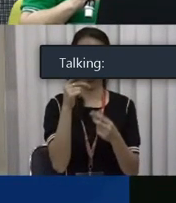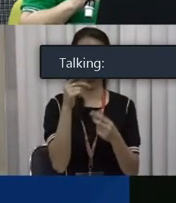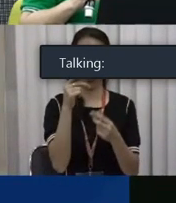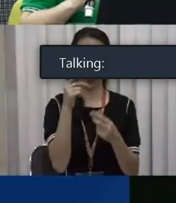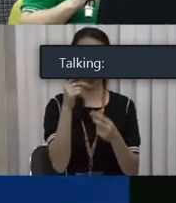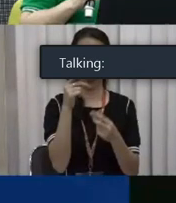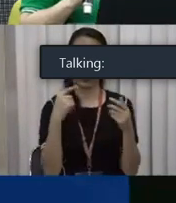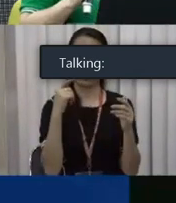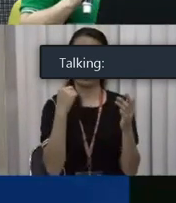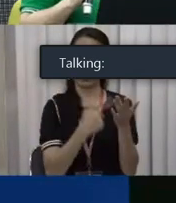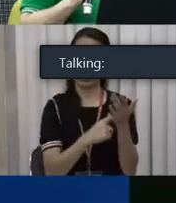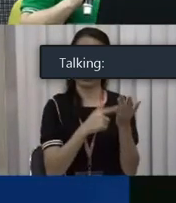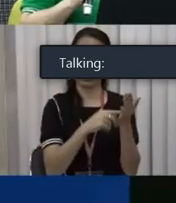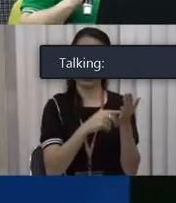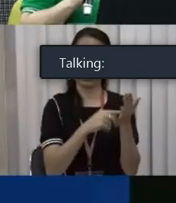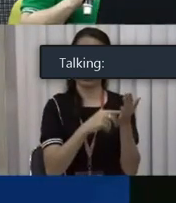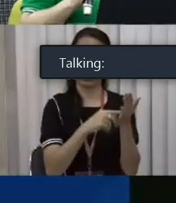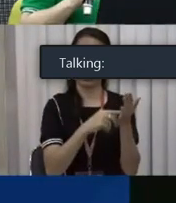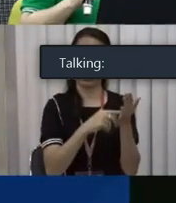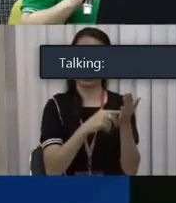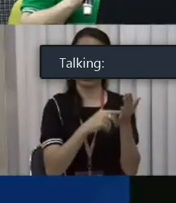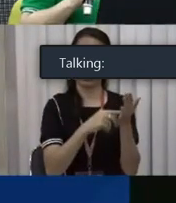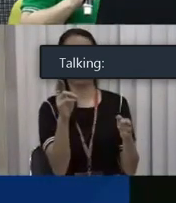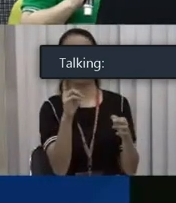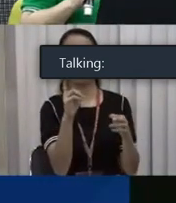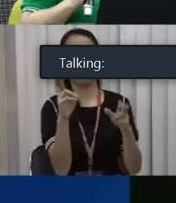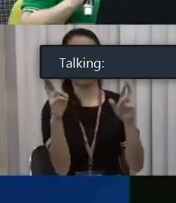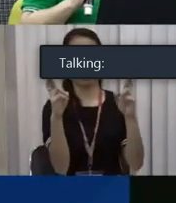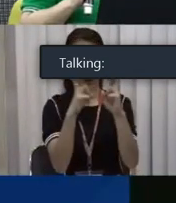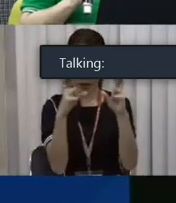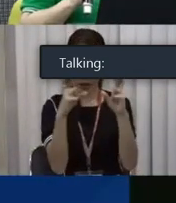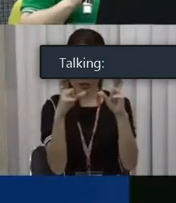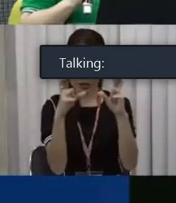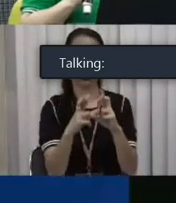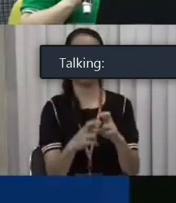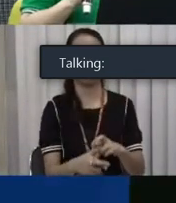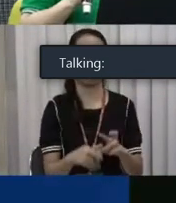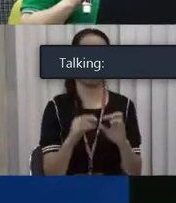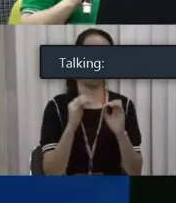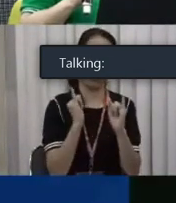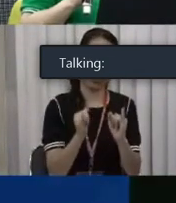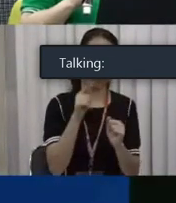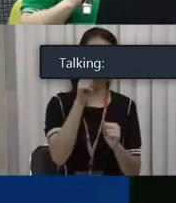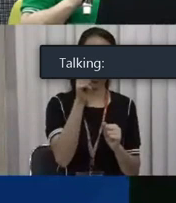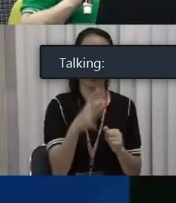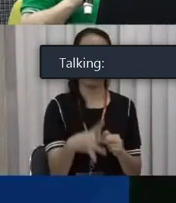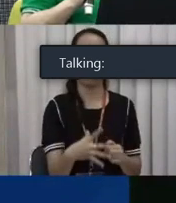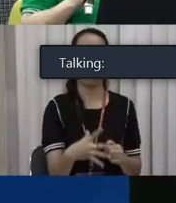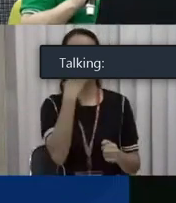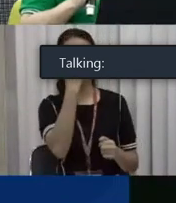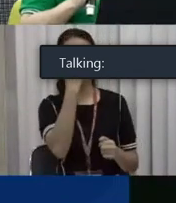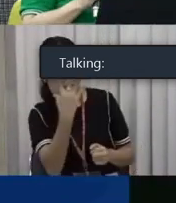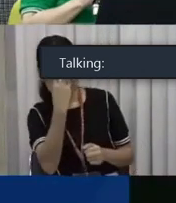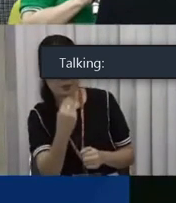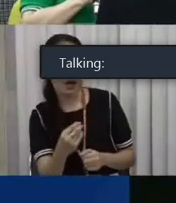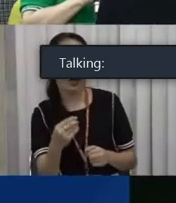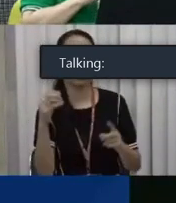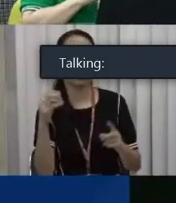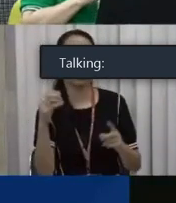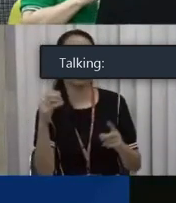naminaw. So naka-violate ka sa maong balaod, posible ka nga ma-dismiss, depende